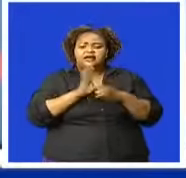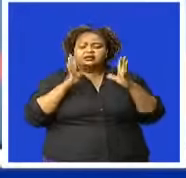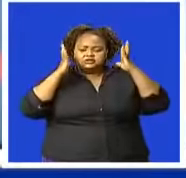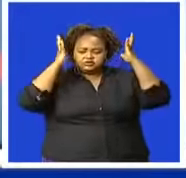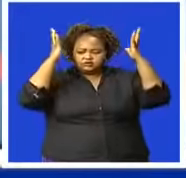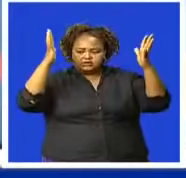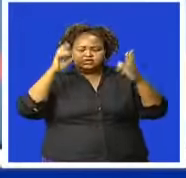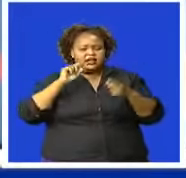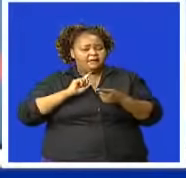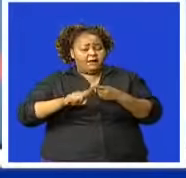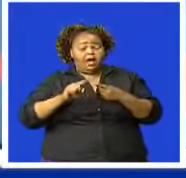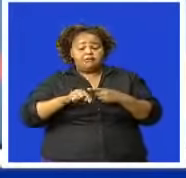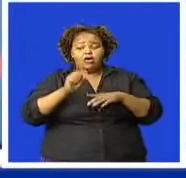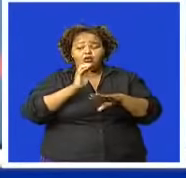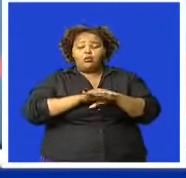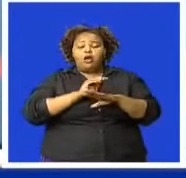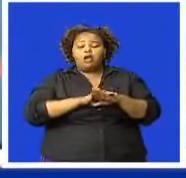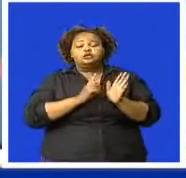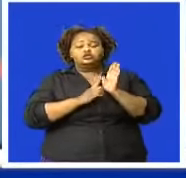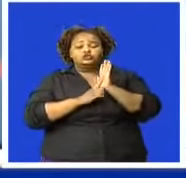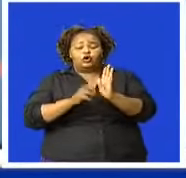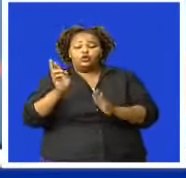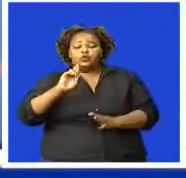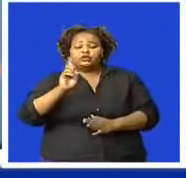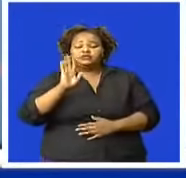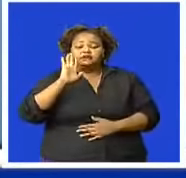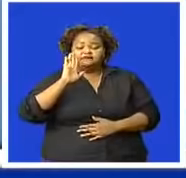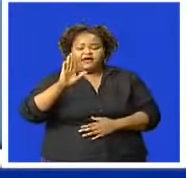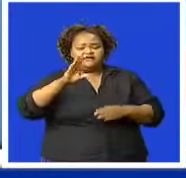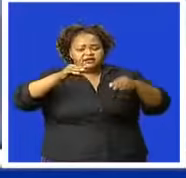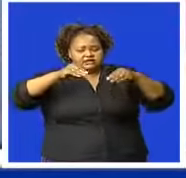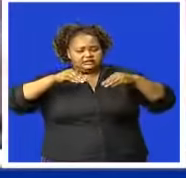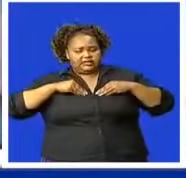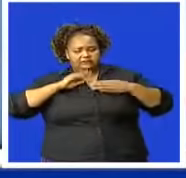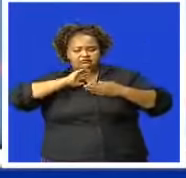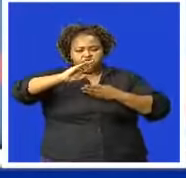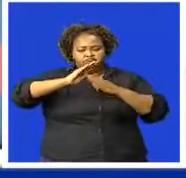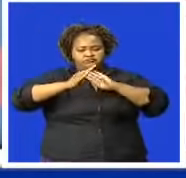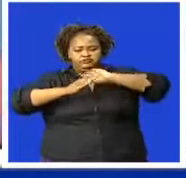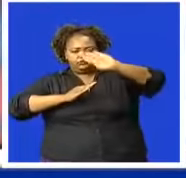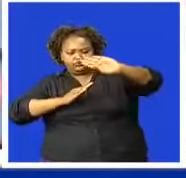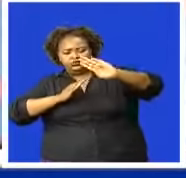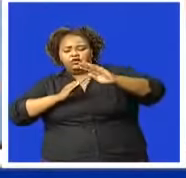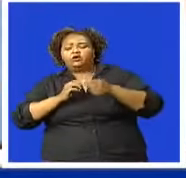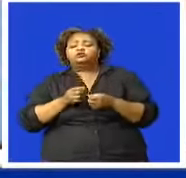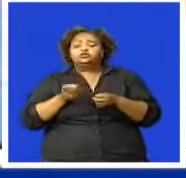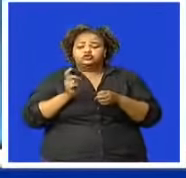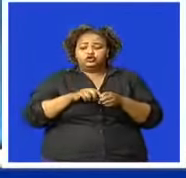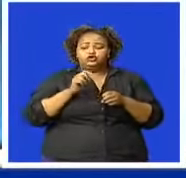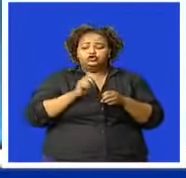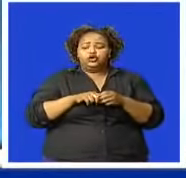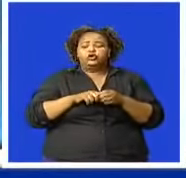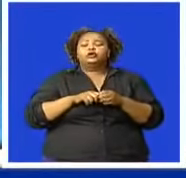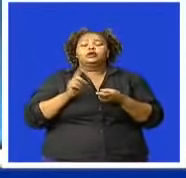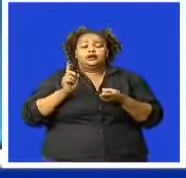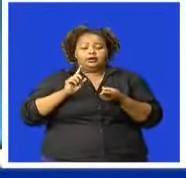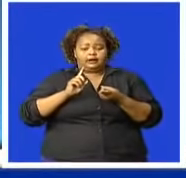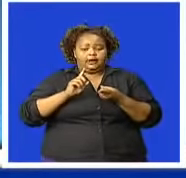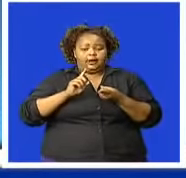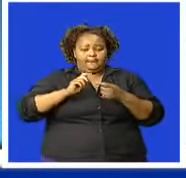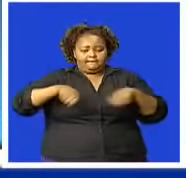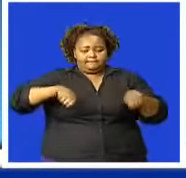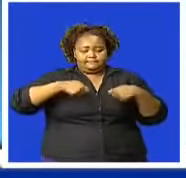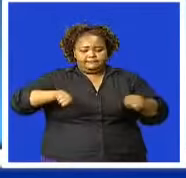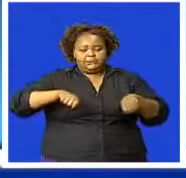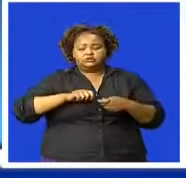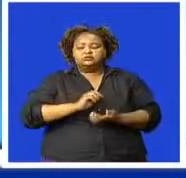lenkulu ukukhombisa i-Region 5 ukuthi sale ivumela i-taekwondo ukuthi ibe ingcenye yale midlalo. Sine ke